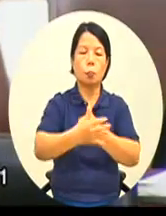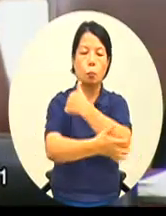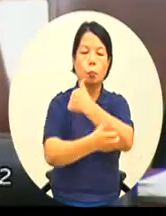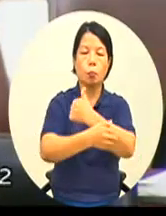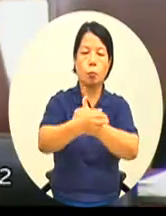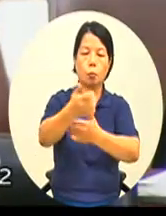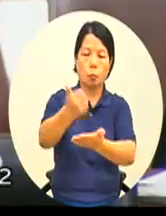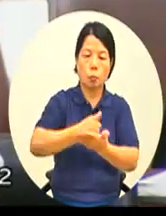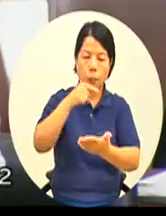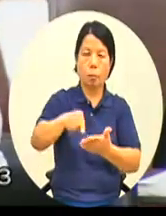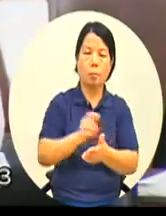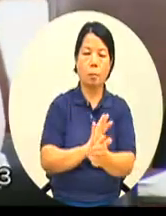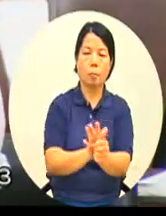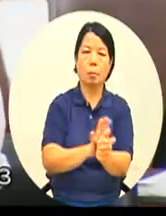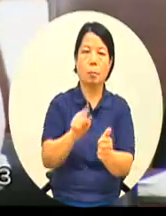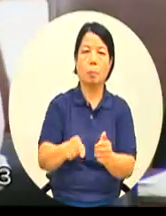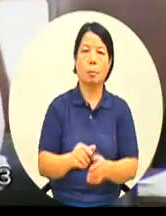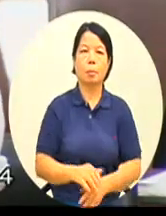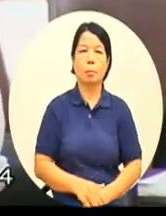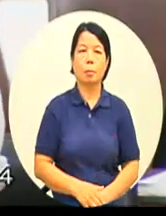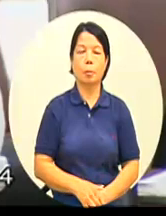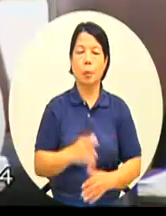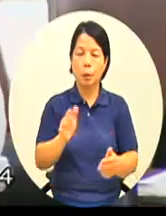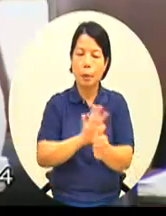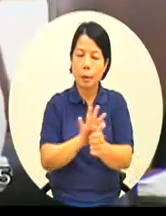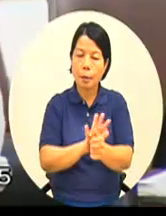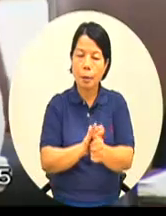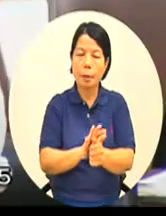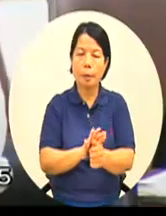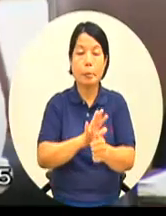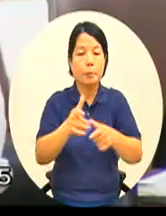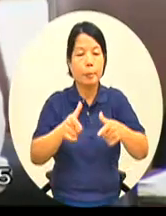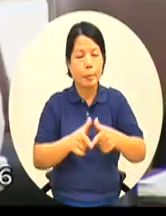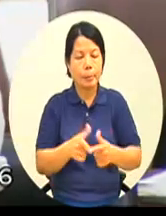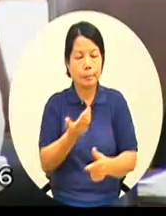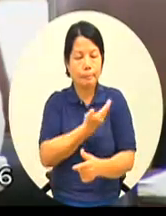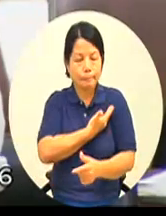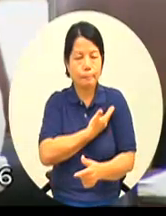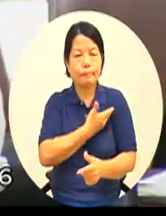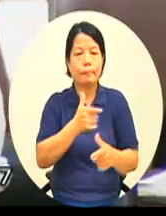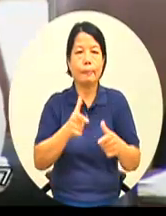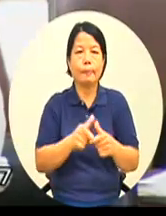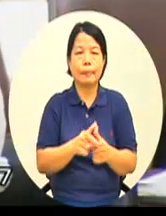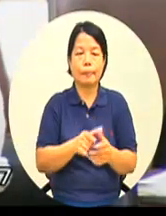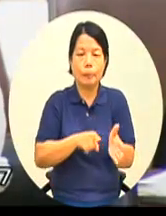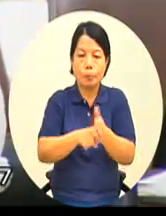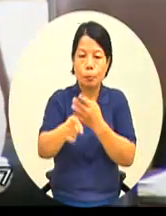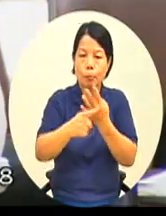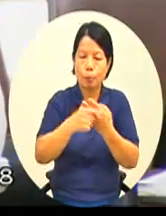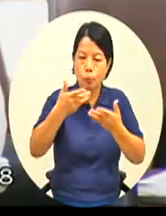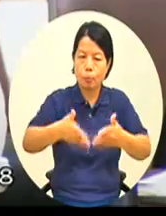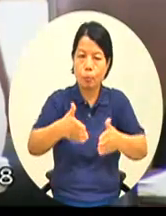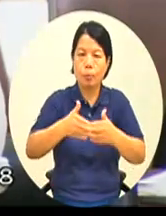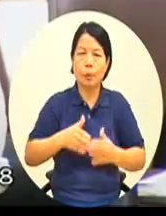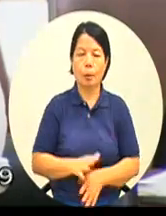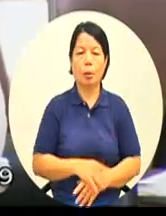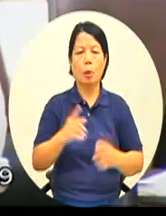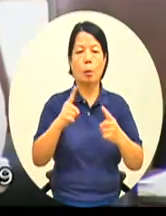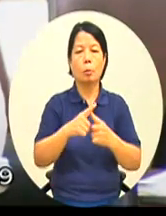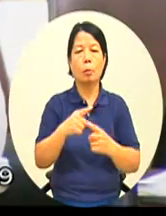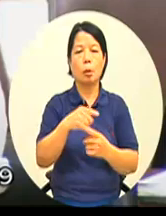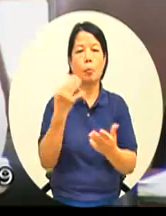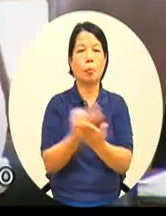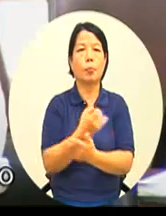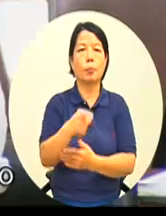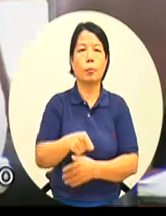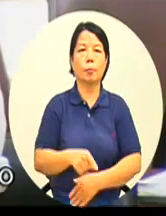本劳或外劳啊，我觉得做这个工作是爱心、耐心、专业最重要。那我就不要说因为人力不足，然后